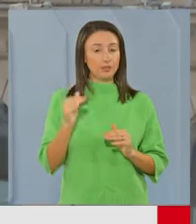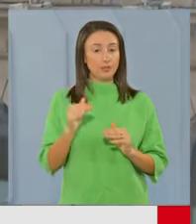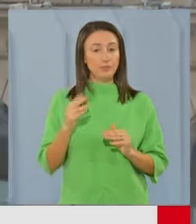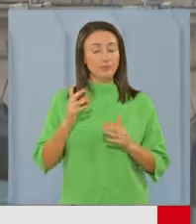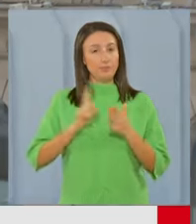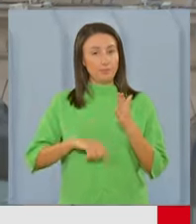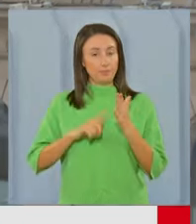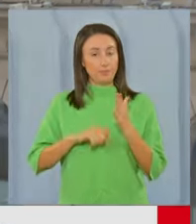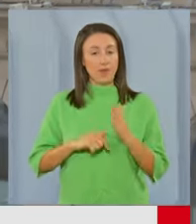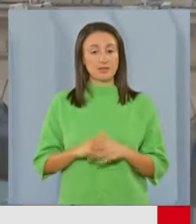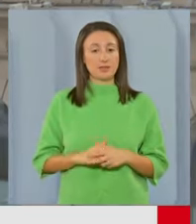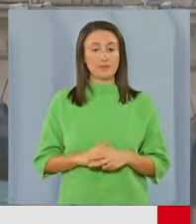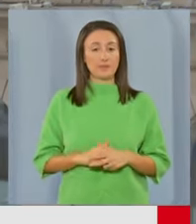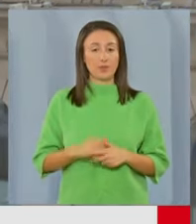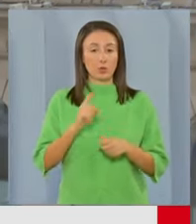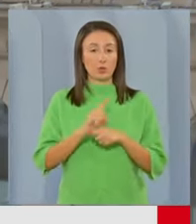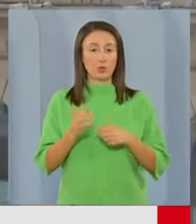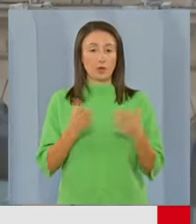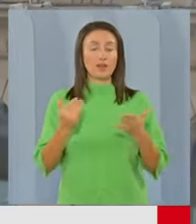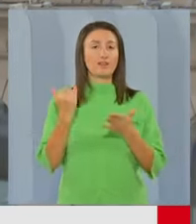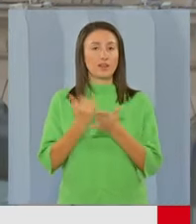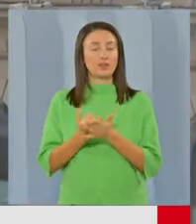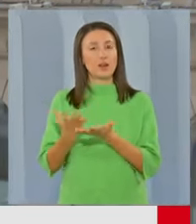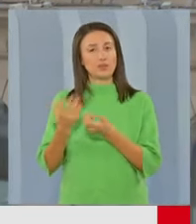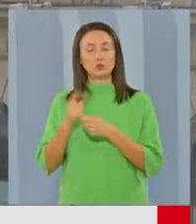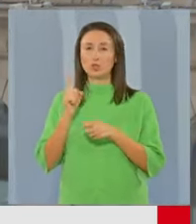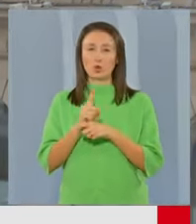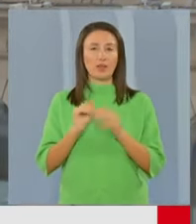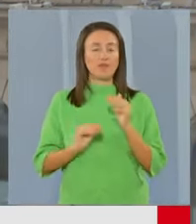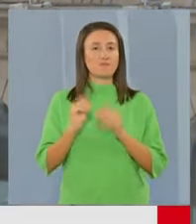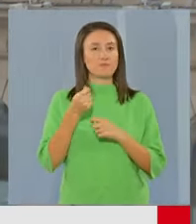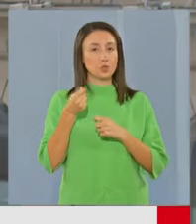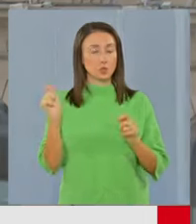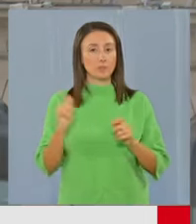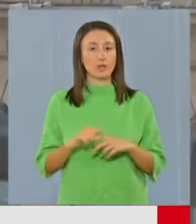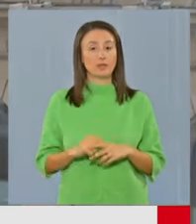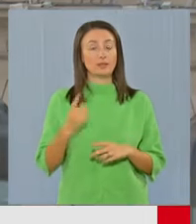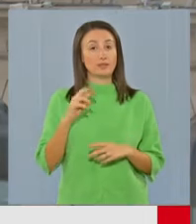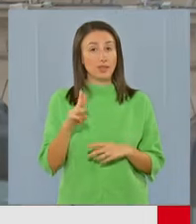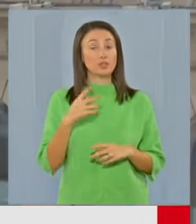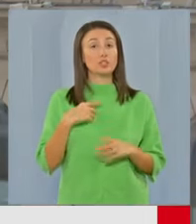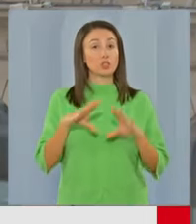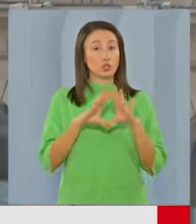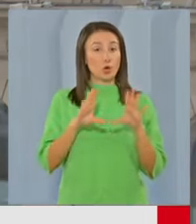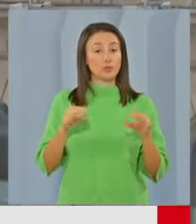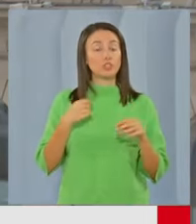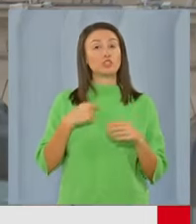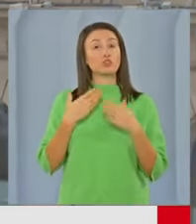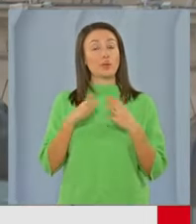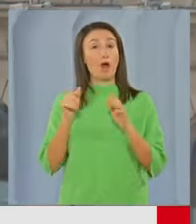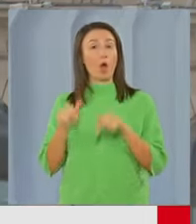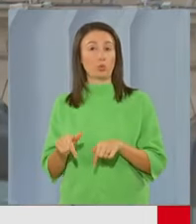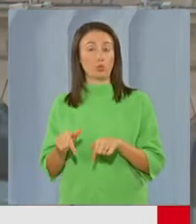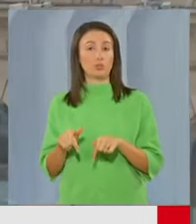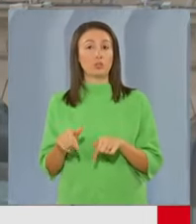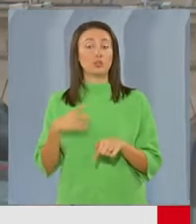în cazul pensiilor ă lucru care într adevăr va duce tot la inflație în cele din urmă însă românii într adevăr încep de pe acum